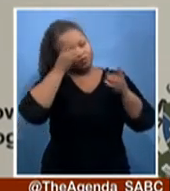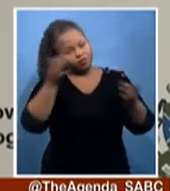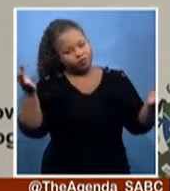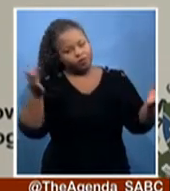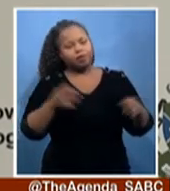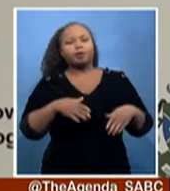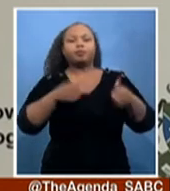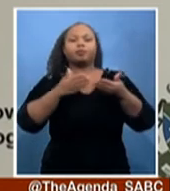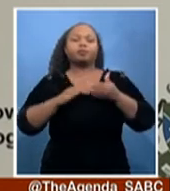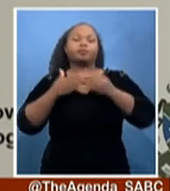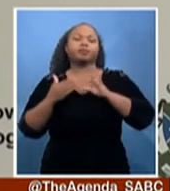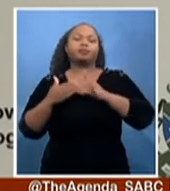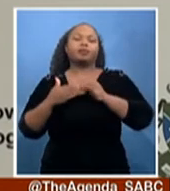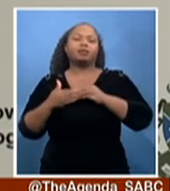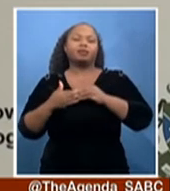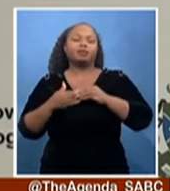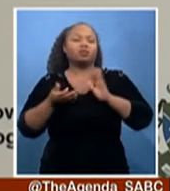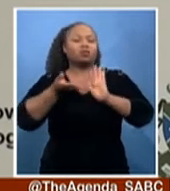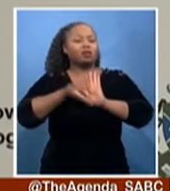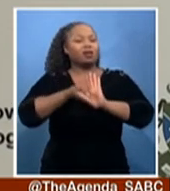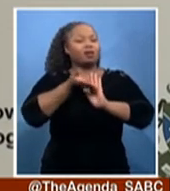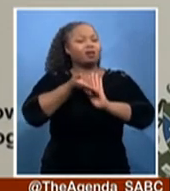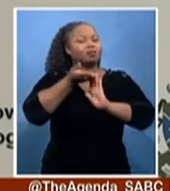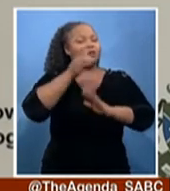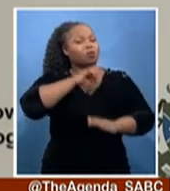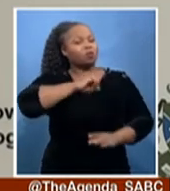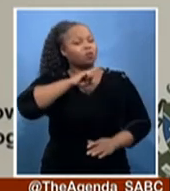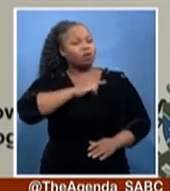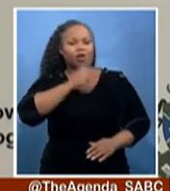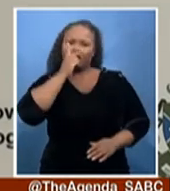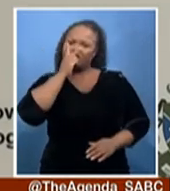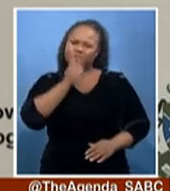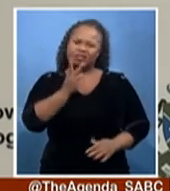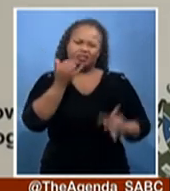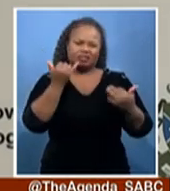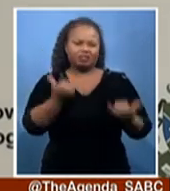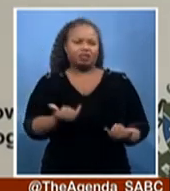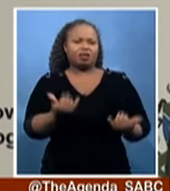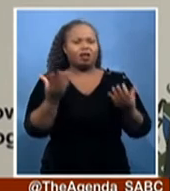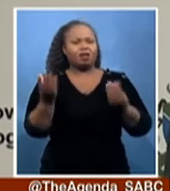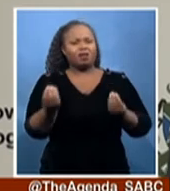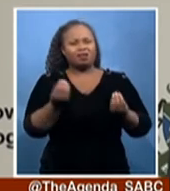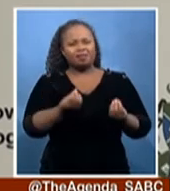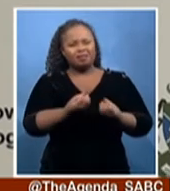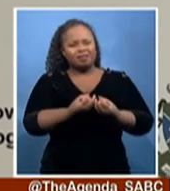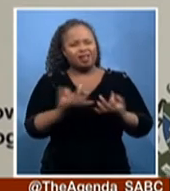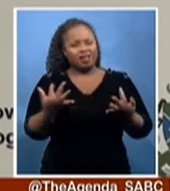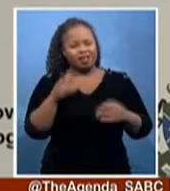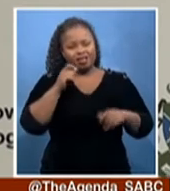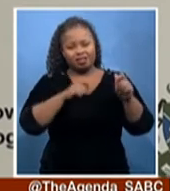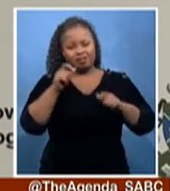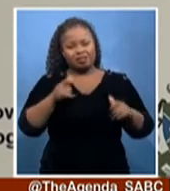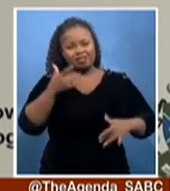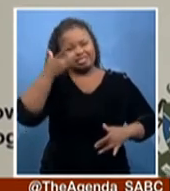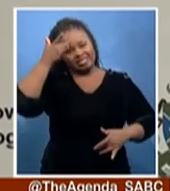go a bonala fa dipalopalo tsa ditshwaetsego di oketsega letsatsi le